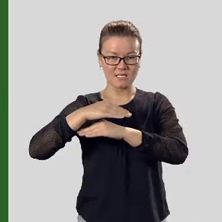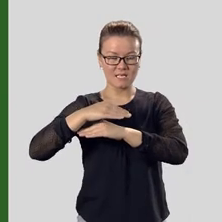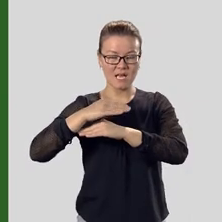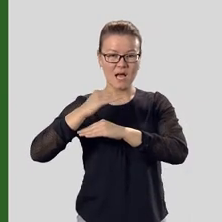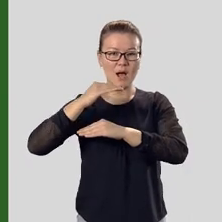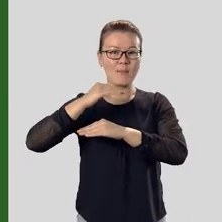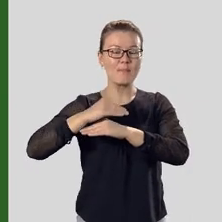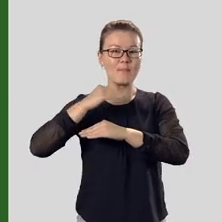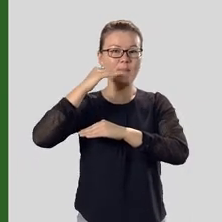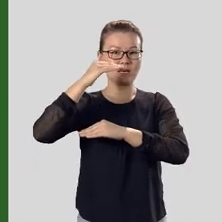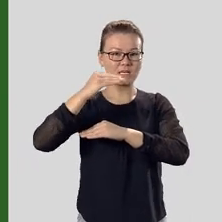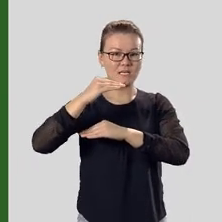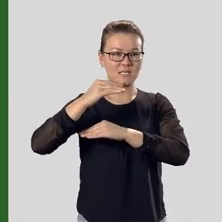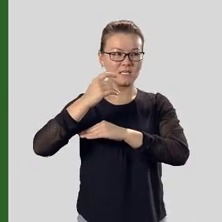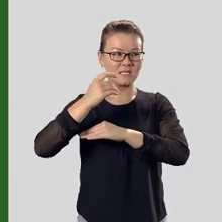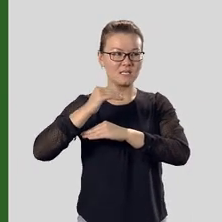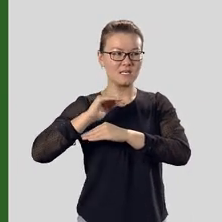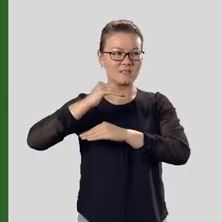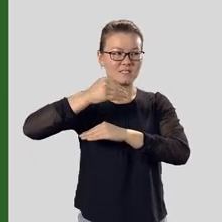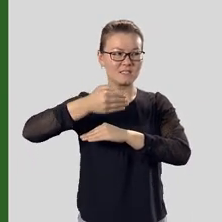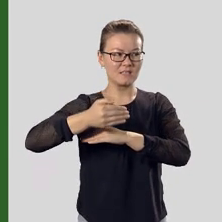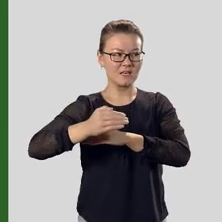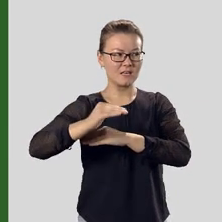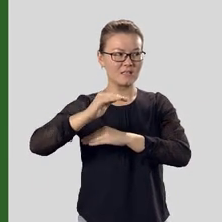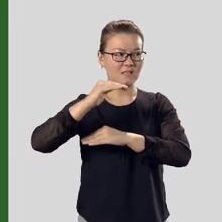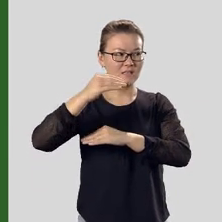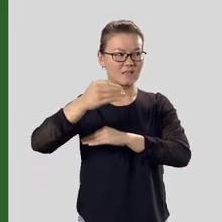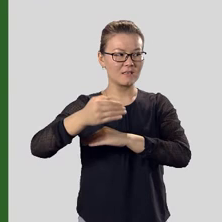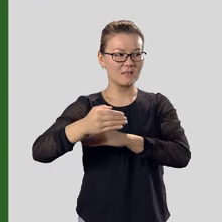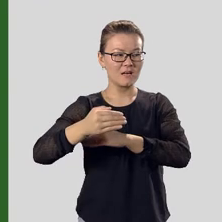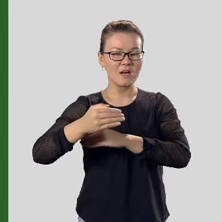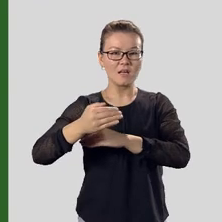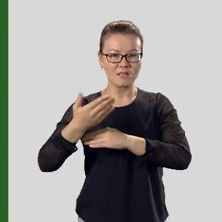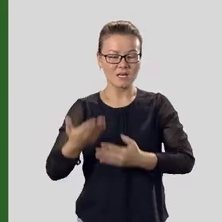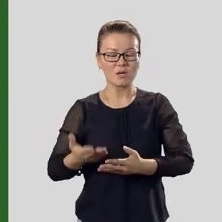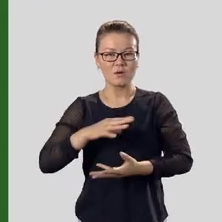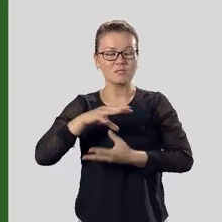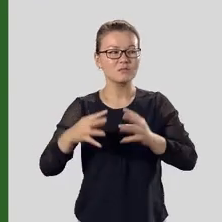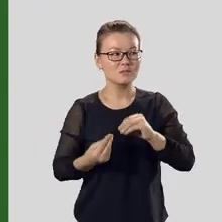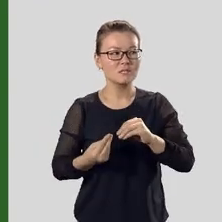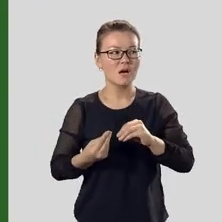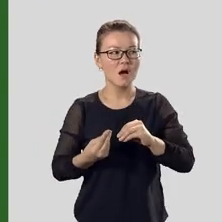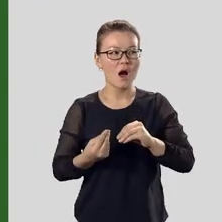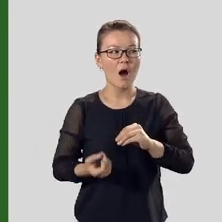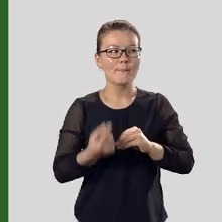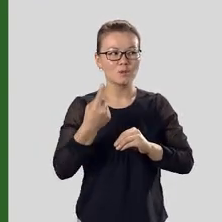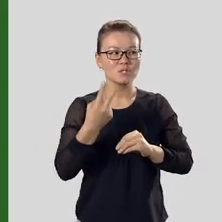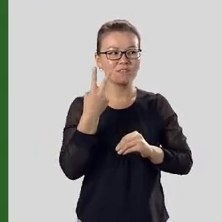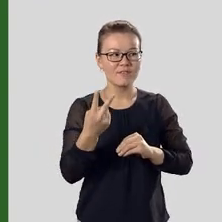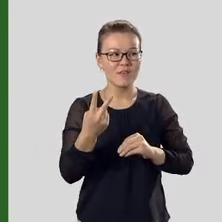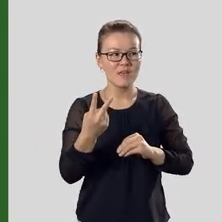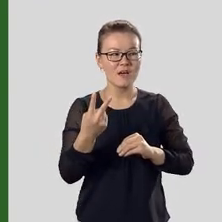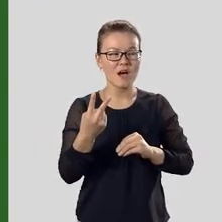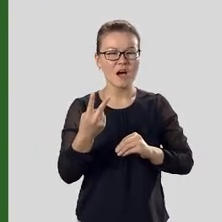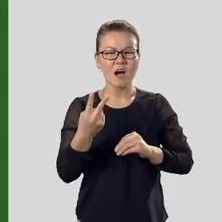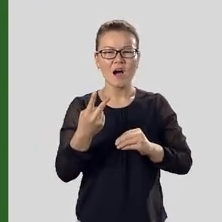и сминается в складки. Таким образом, в результате образуются две